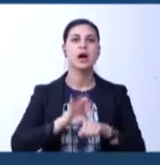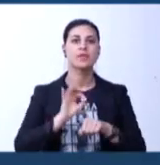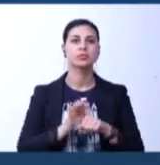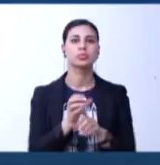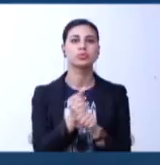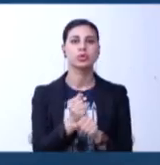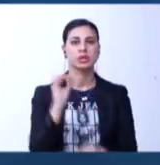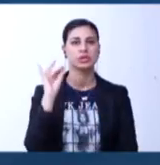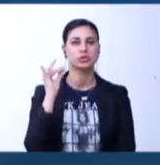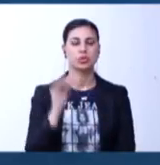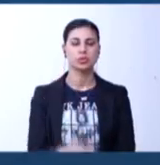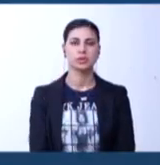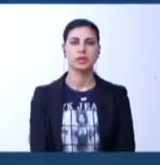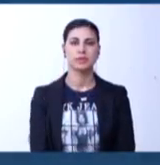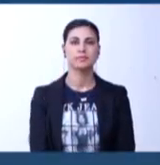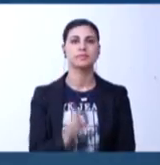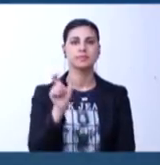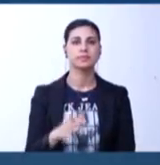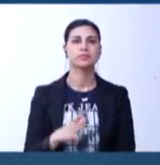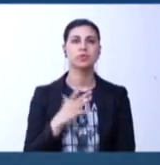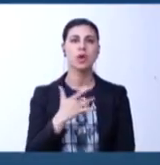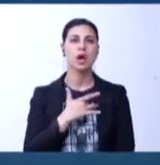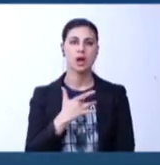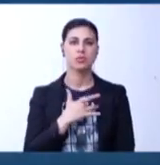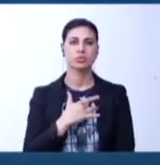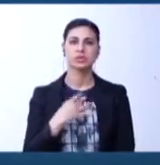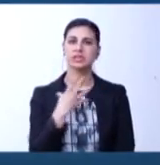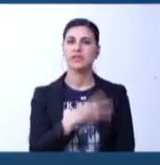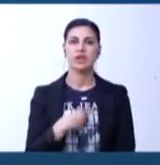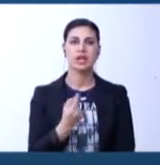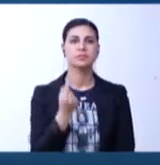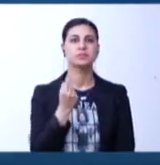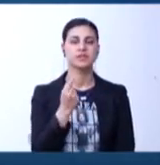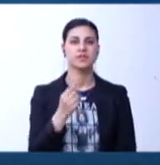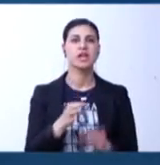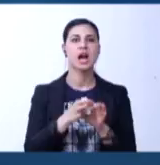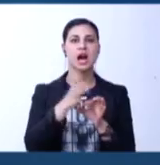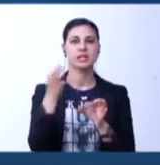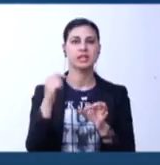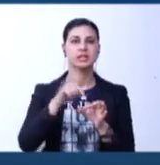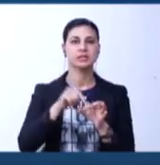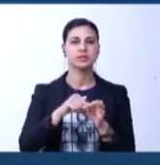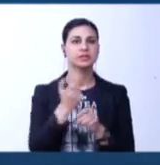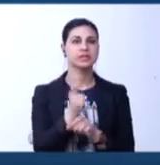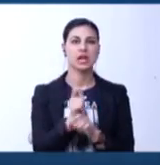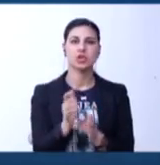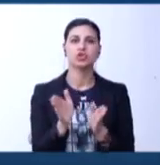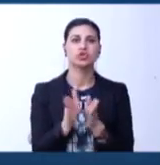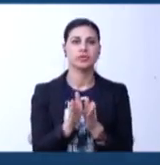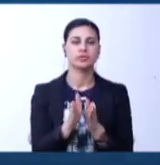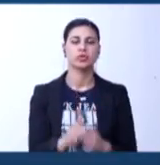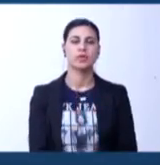ავადმყოფობის მოკლე ისტორია. დაუდგინდა აორტის, ანუ ყველაზე მსხვილი არტერიის სარქვლის კრიტიკული